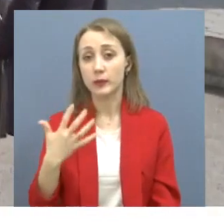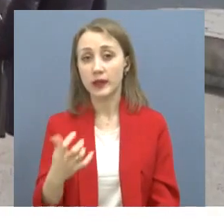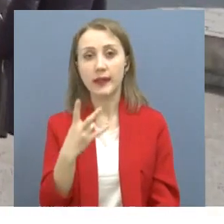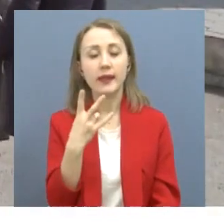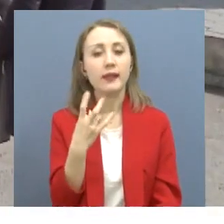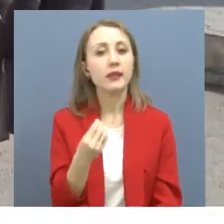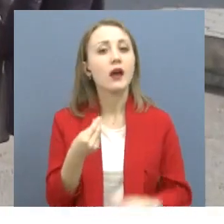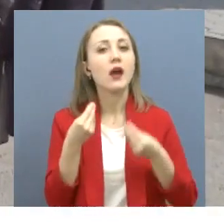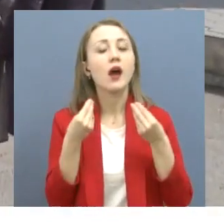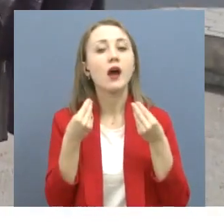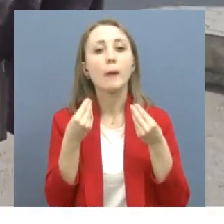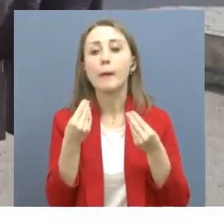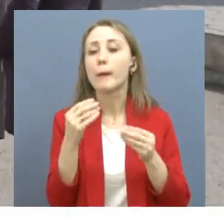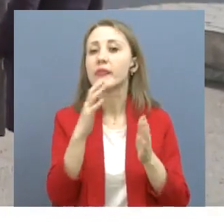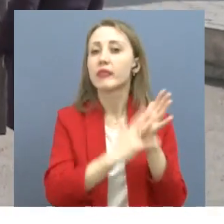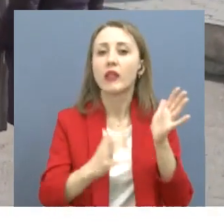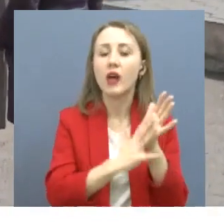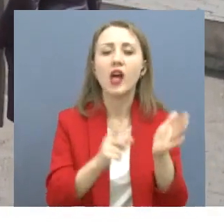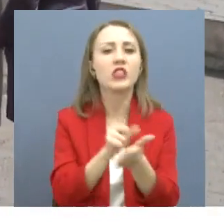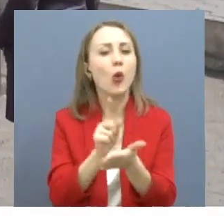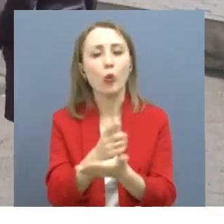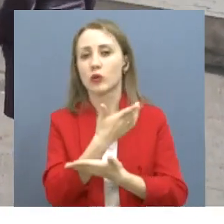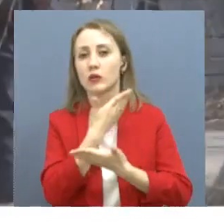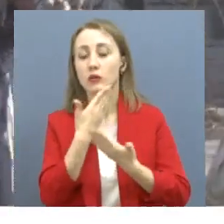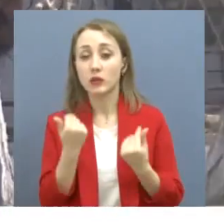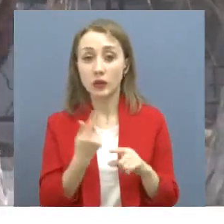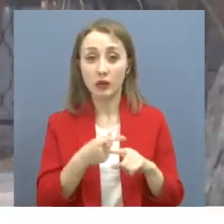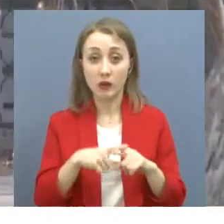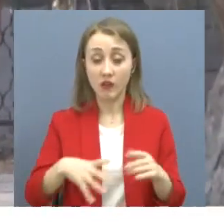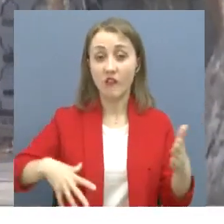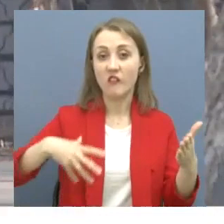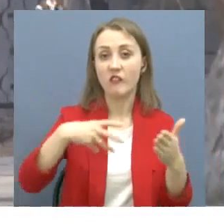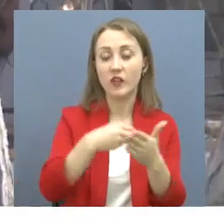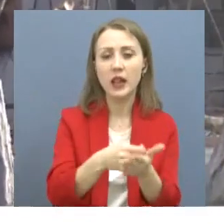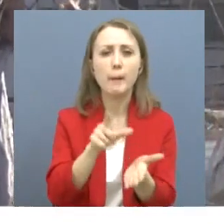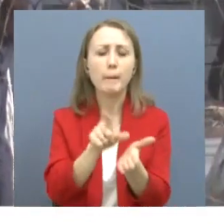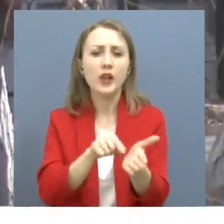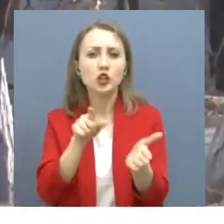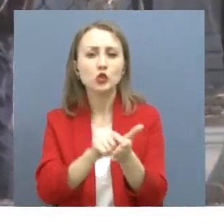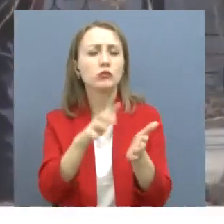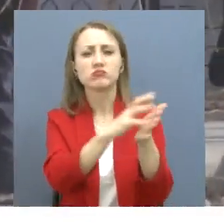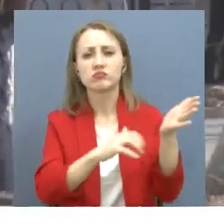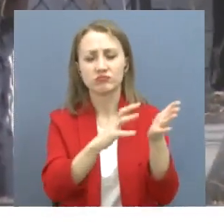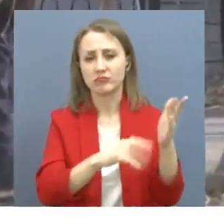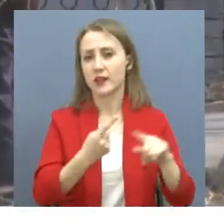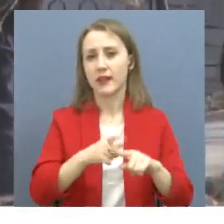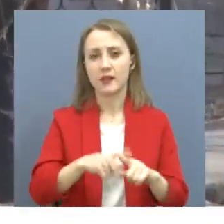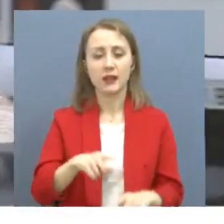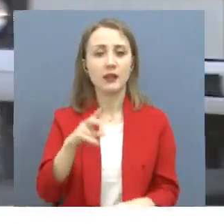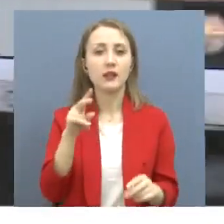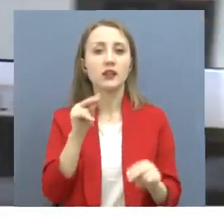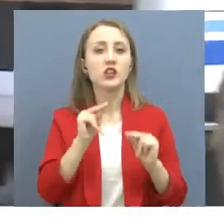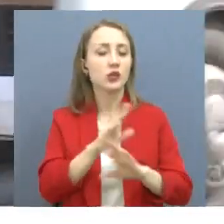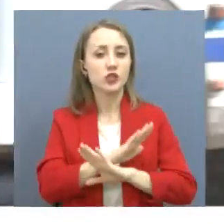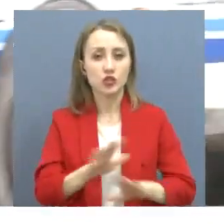не подлежит налогообложению. А информация о том, что средства на выплату снимают с пенсионных накоплений – фейк. Сегодня в